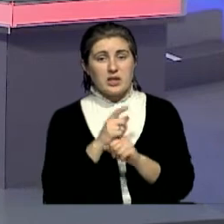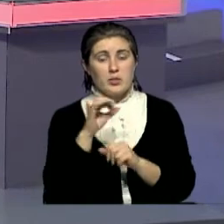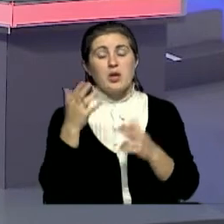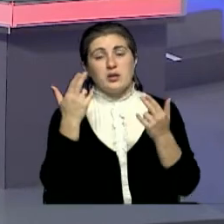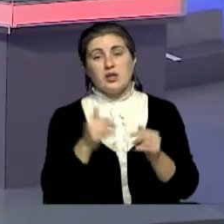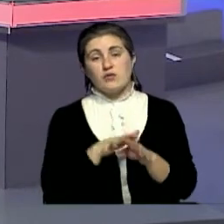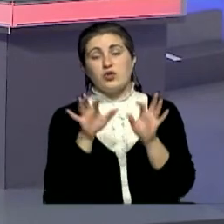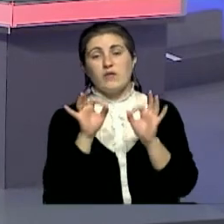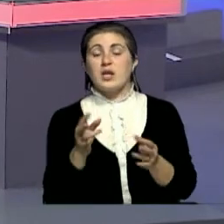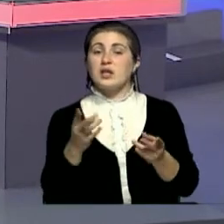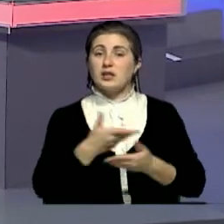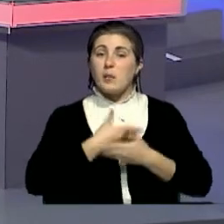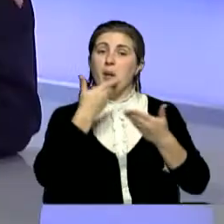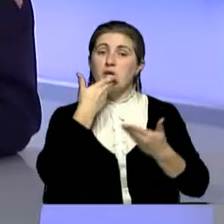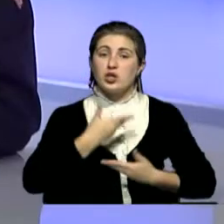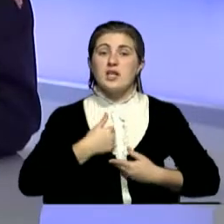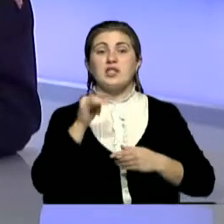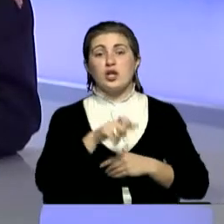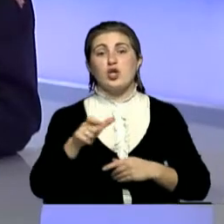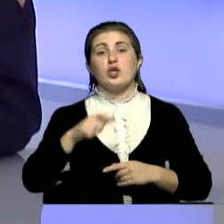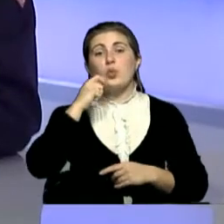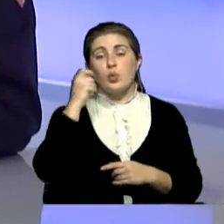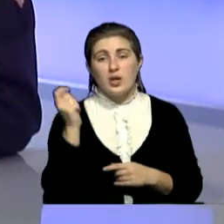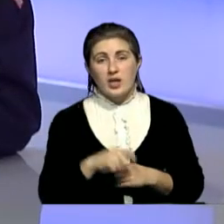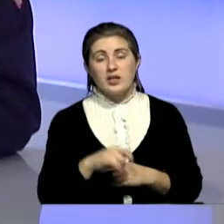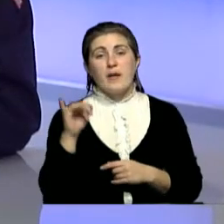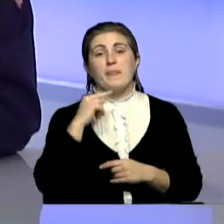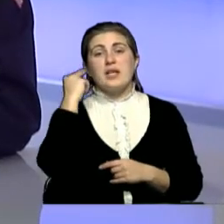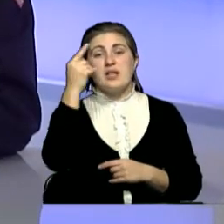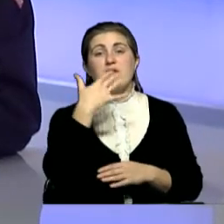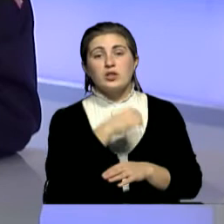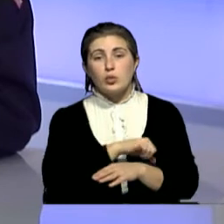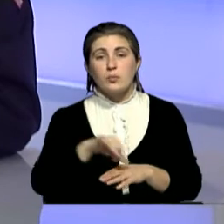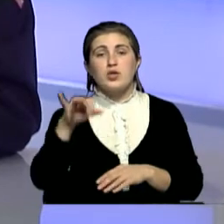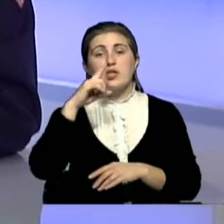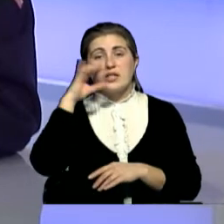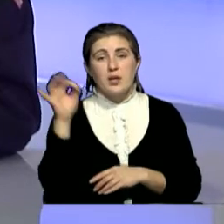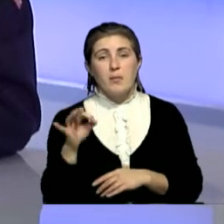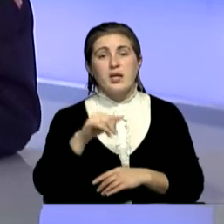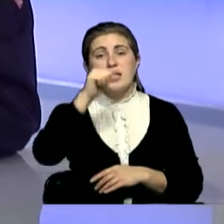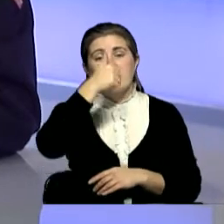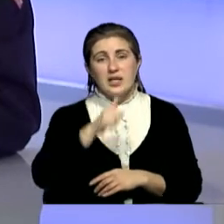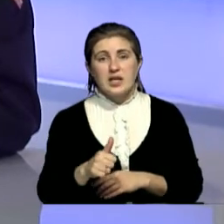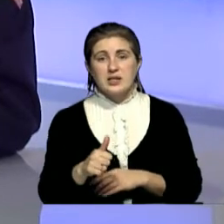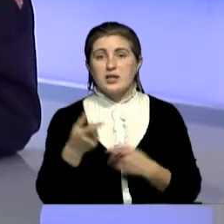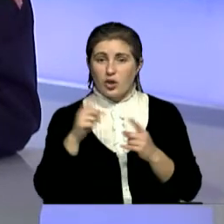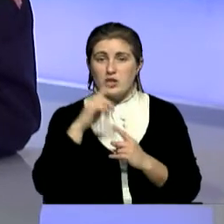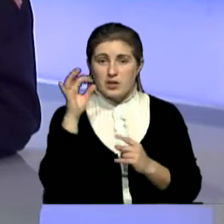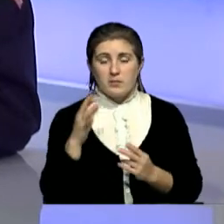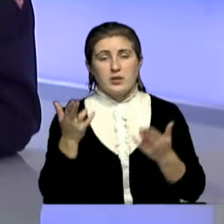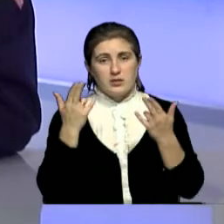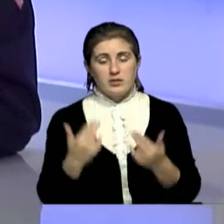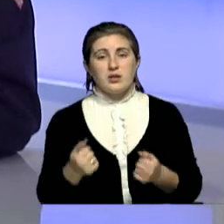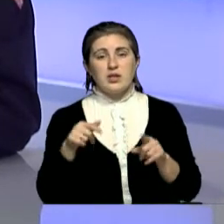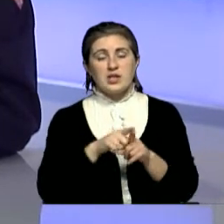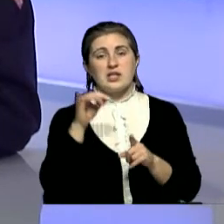нам обращаются также и граждане Украины, и дальнего зарубежья, и из Германии, и из Греции нам приходят. И даже из Германии? Да, из